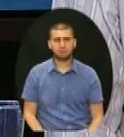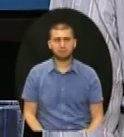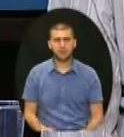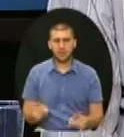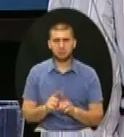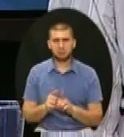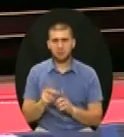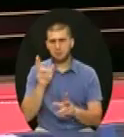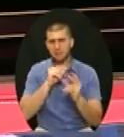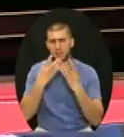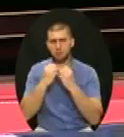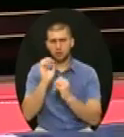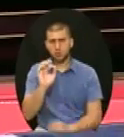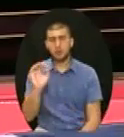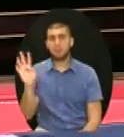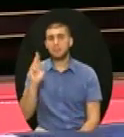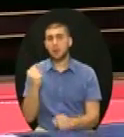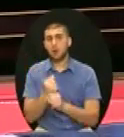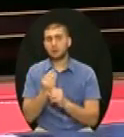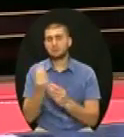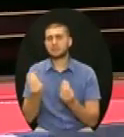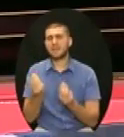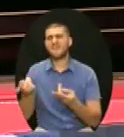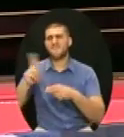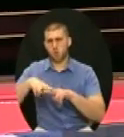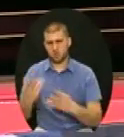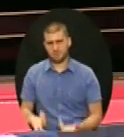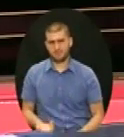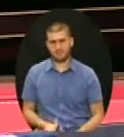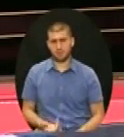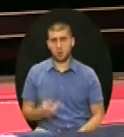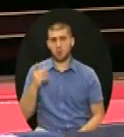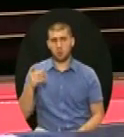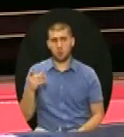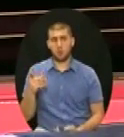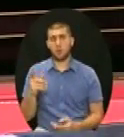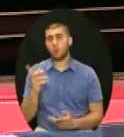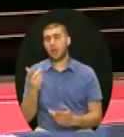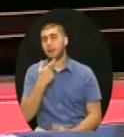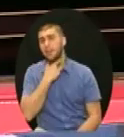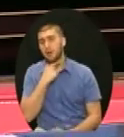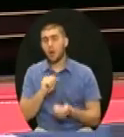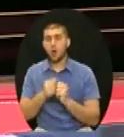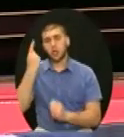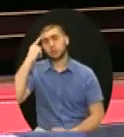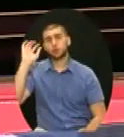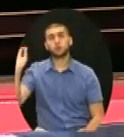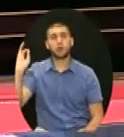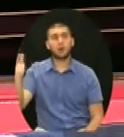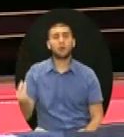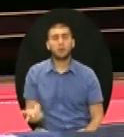מפמפם את המשפחה בכל מיני... זה ללא ספק. נתניהו משחק פה משחק כפול. הוא או בעל כוחו או ביוזמתו,